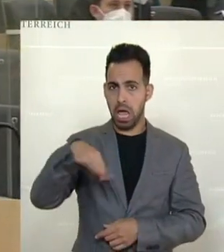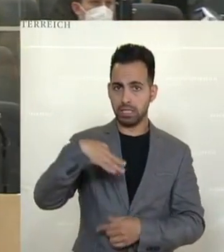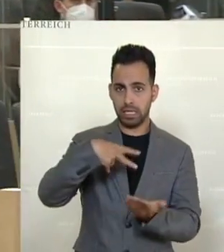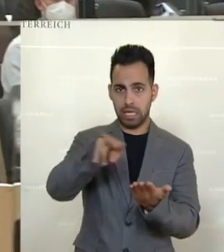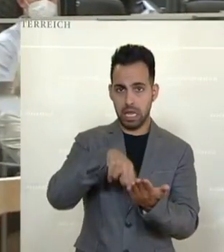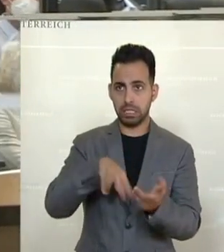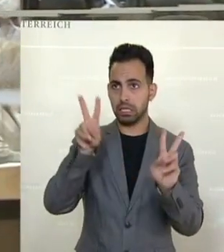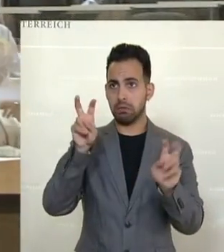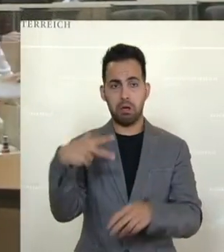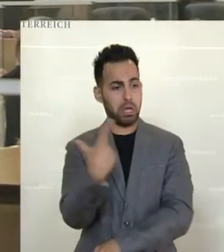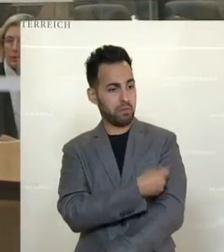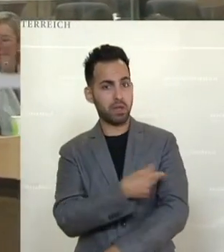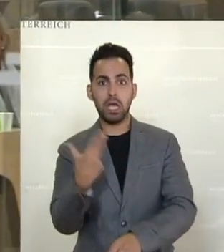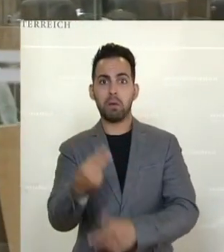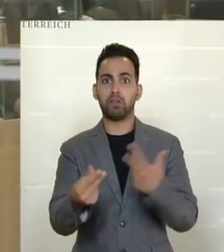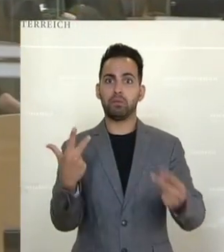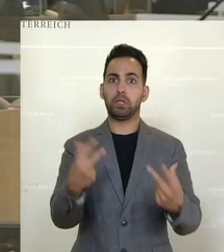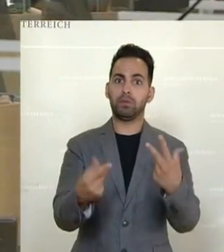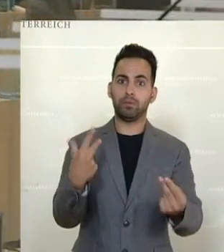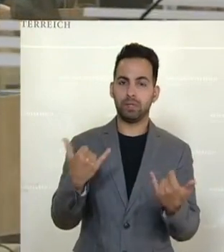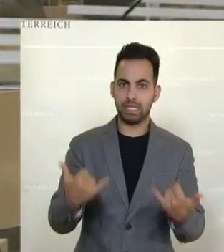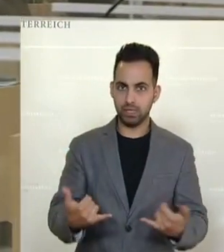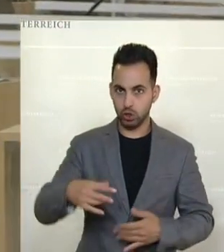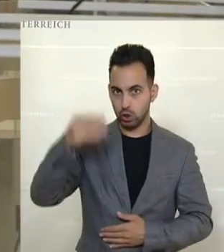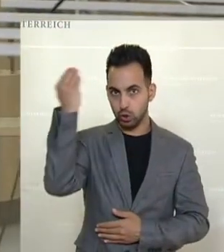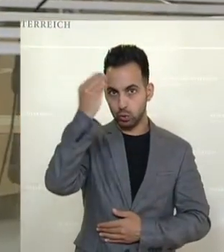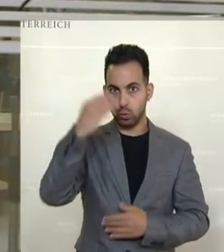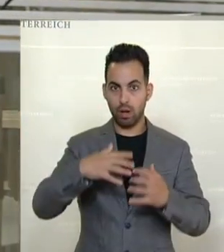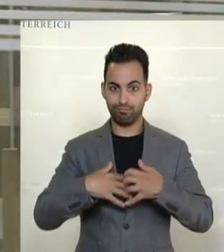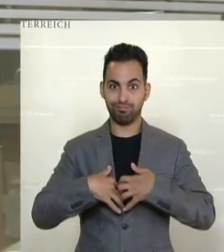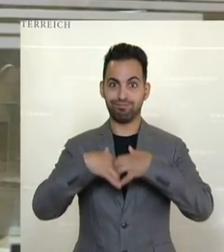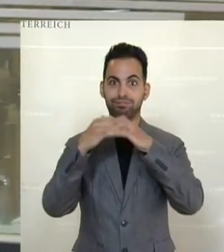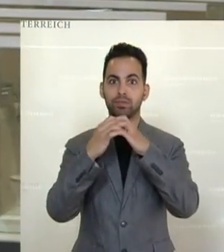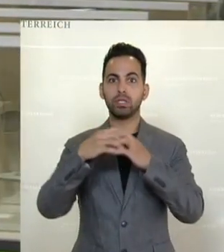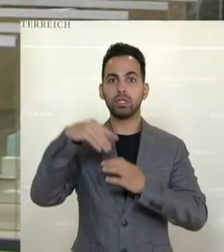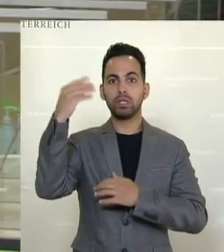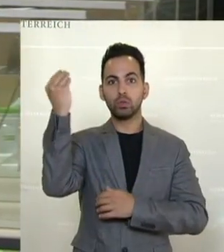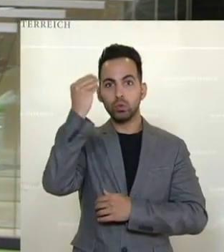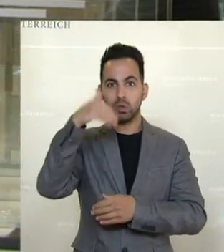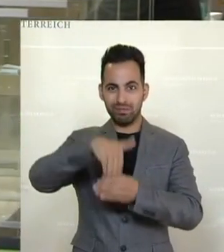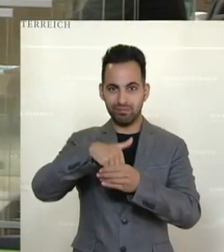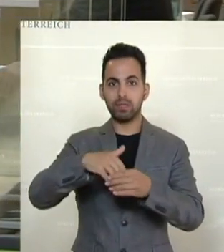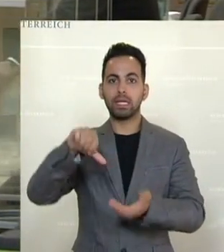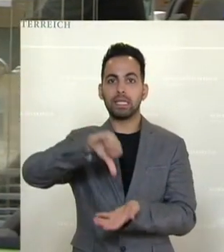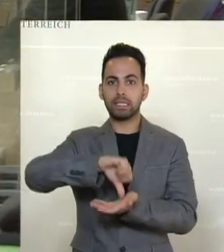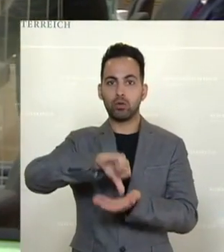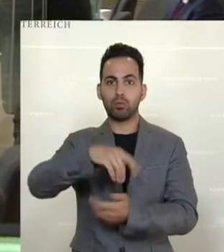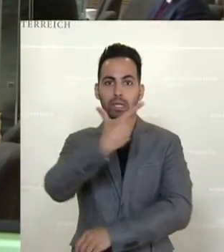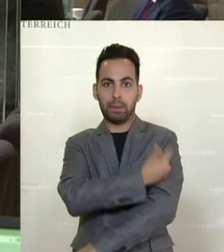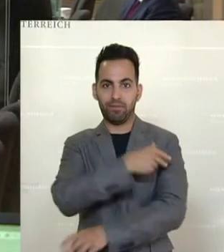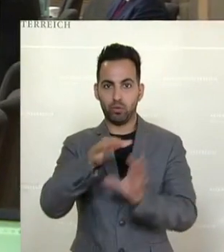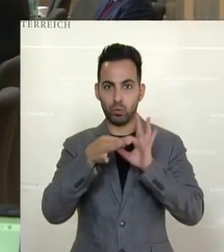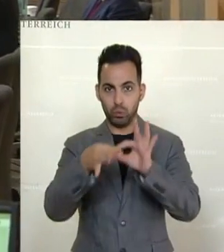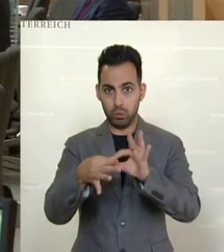des Impfens. Sie empfehlen also das Impfen. Wir richten jetzt in den Schulen oder haben eingerichtet Impfzentren. Auch das halte ich für